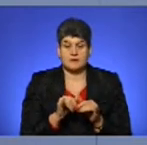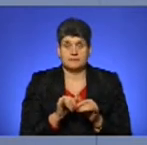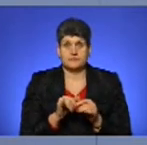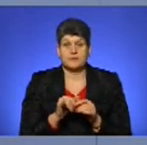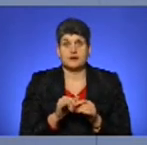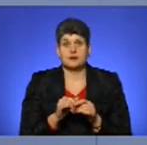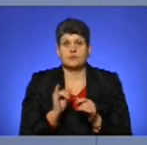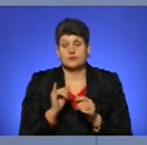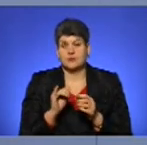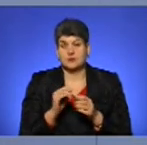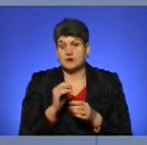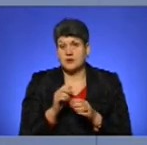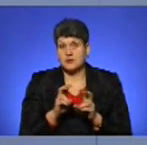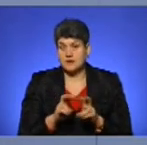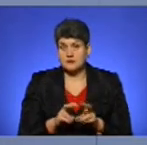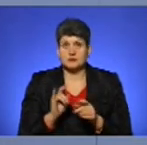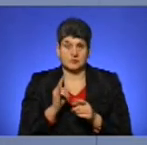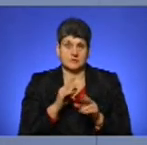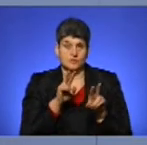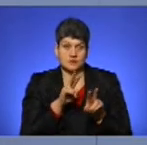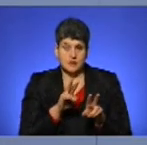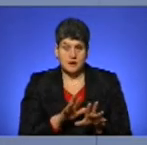результатів, дитинка спостерігається і в